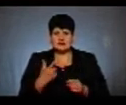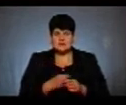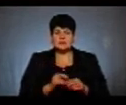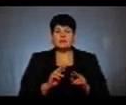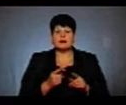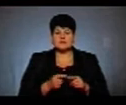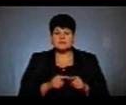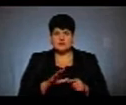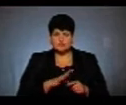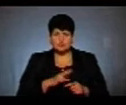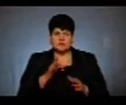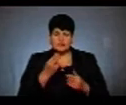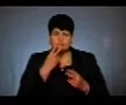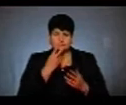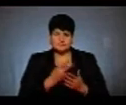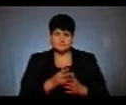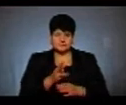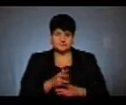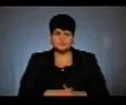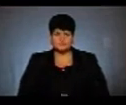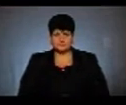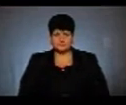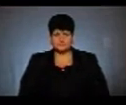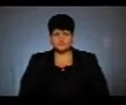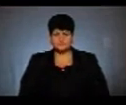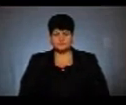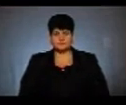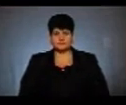давайте переглянемо у відеоматеріалі наших колег.